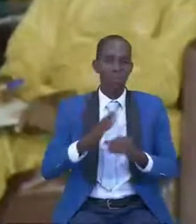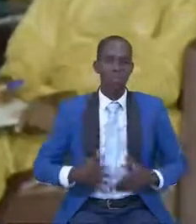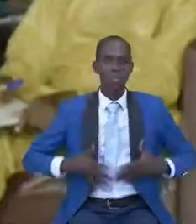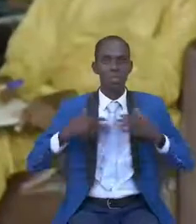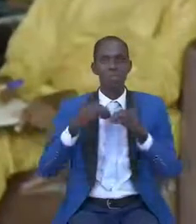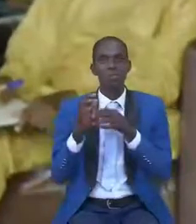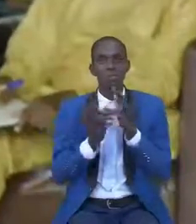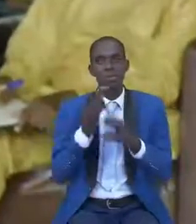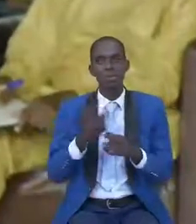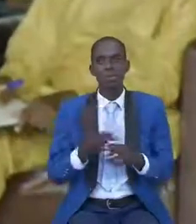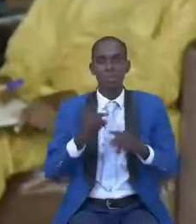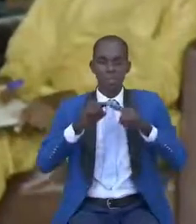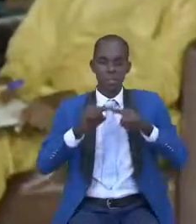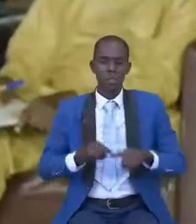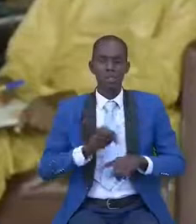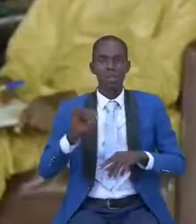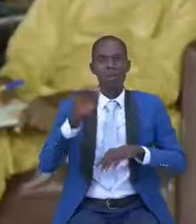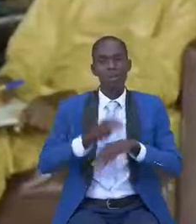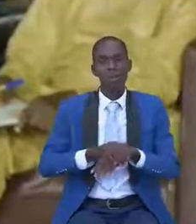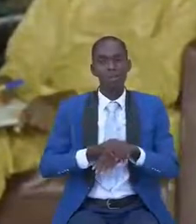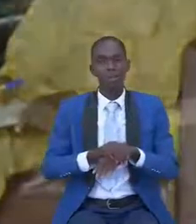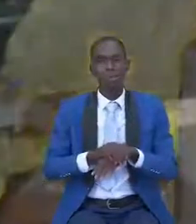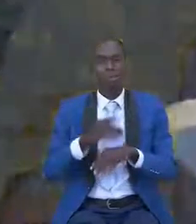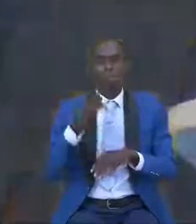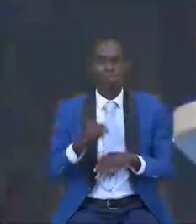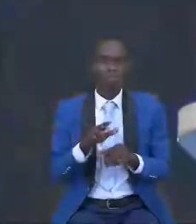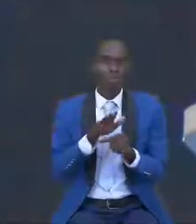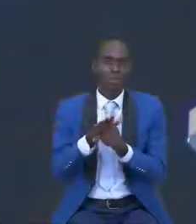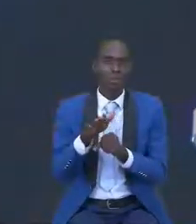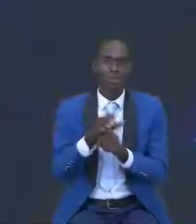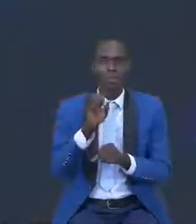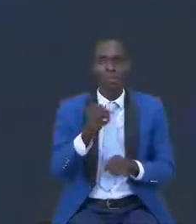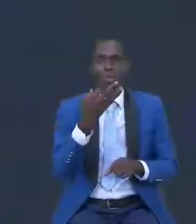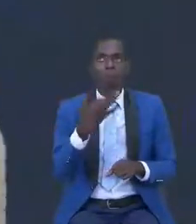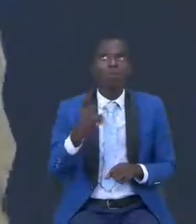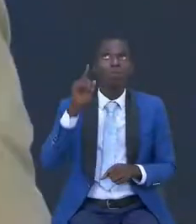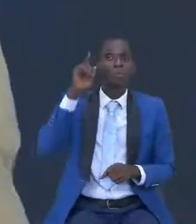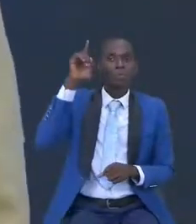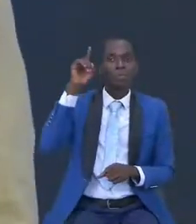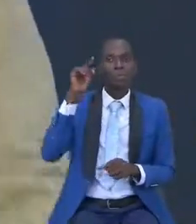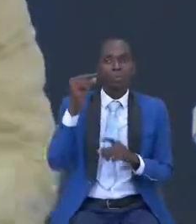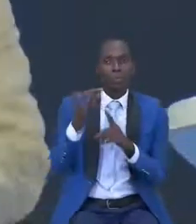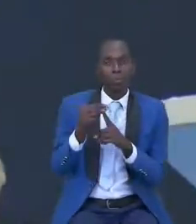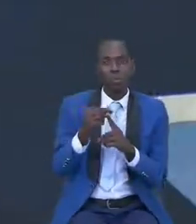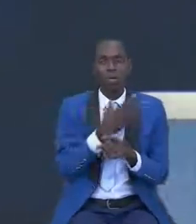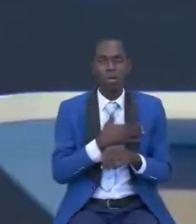créateur, cela va se produire dans ta vie au nom de Jésus. S'appuyer sur la